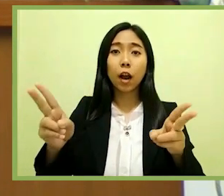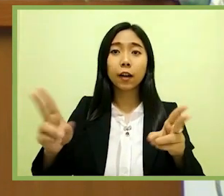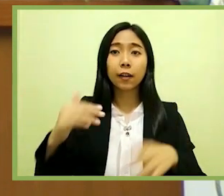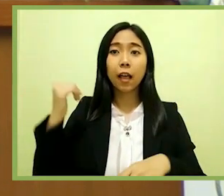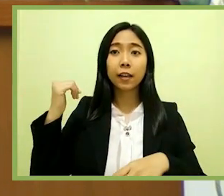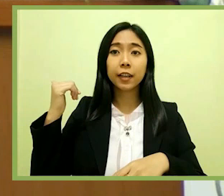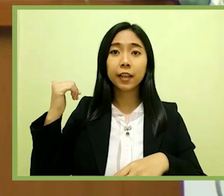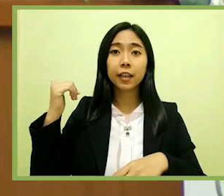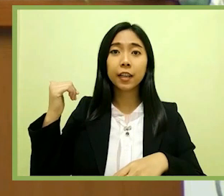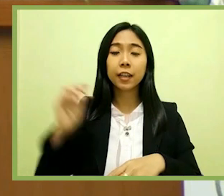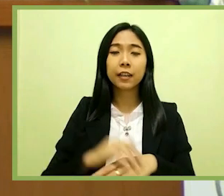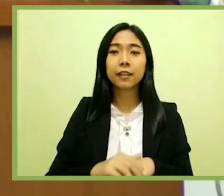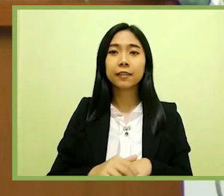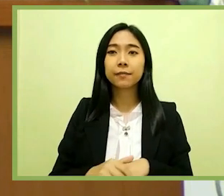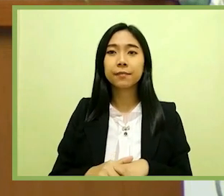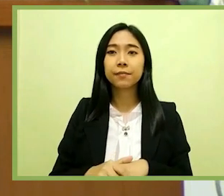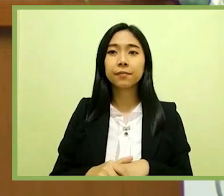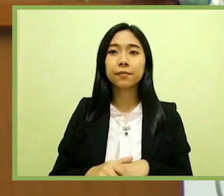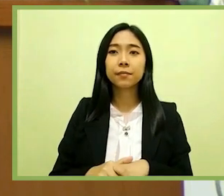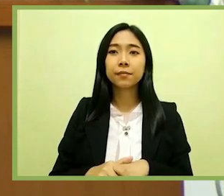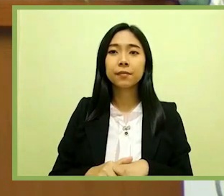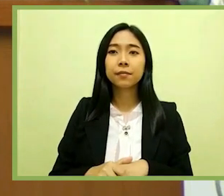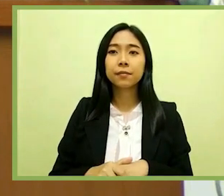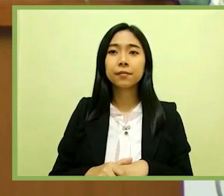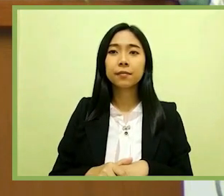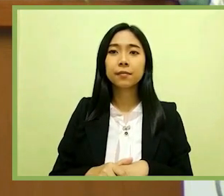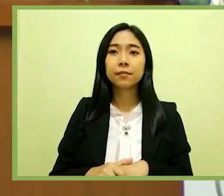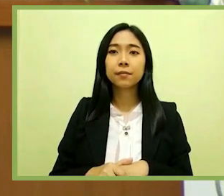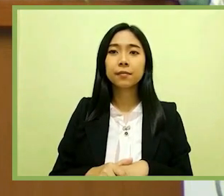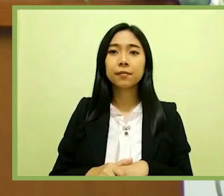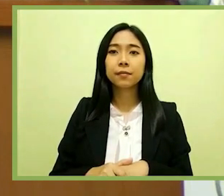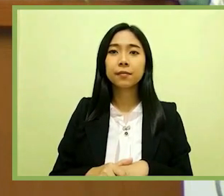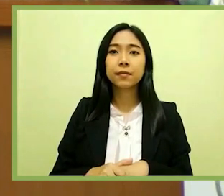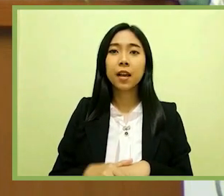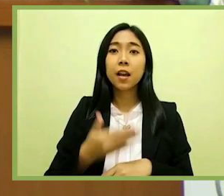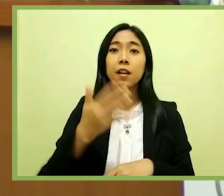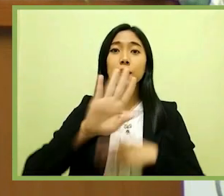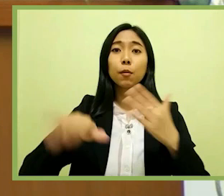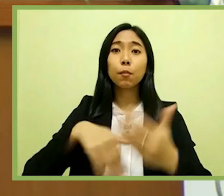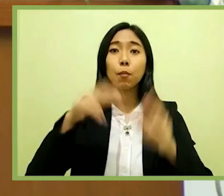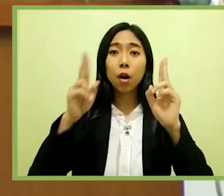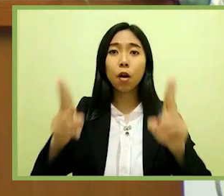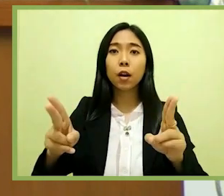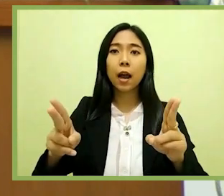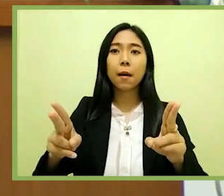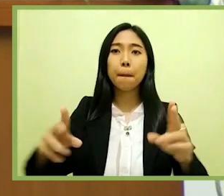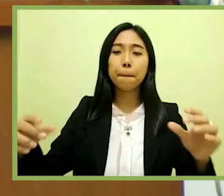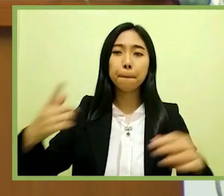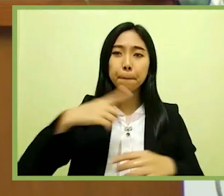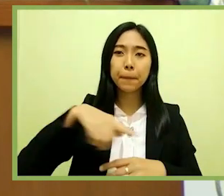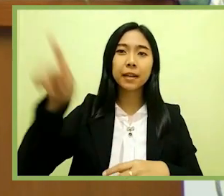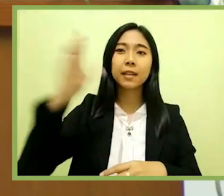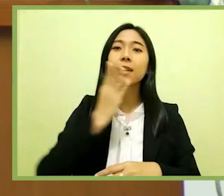bukan keturunan Yahudi, tapi menganut agama Yahudi, mereka semua akan beramai-ramai datang ke